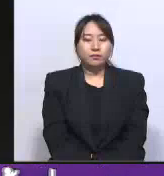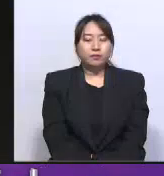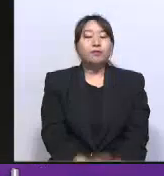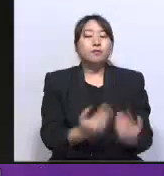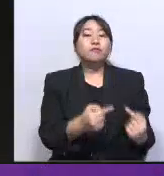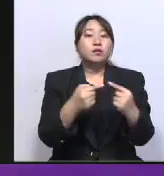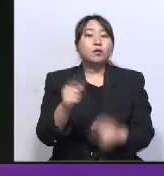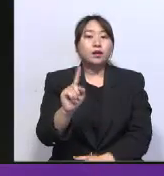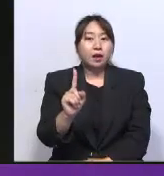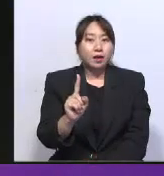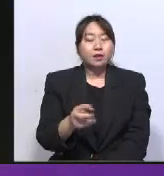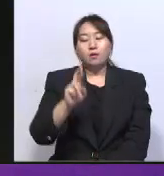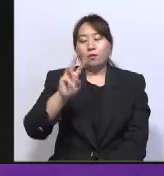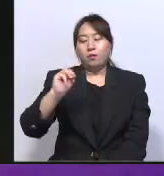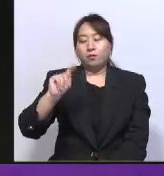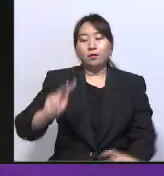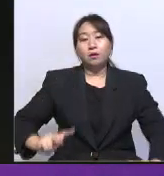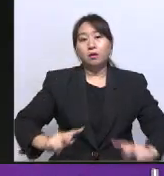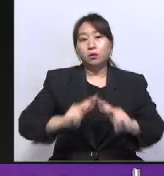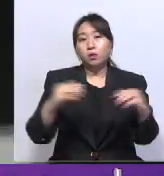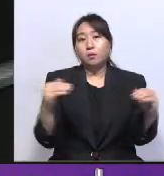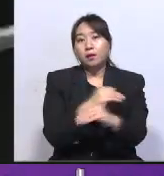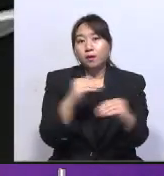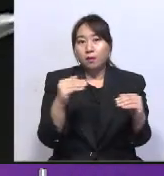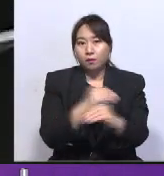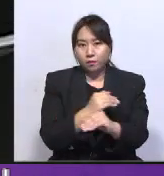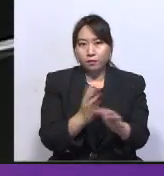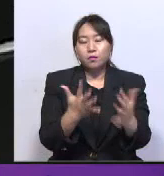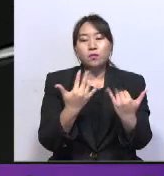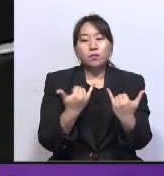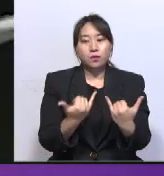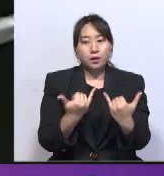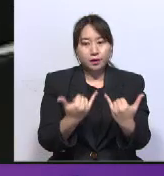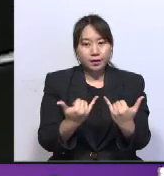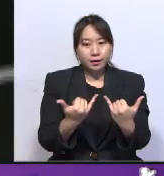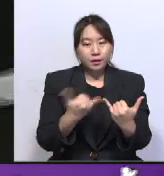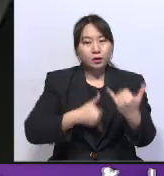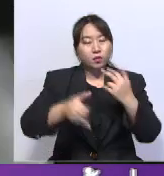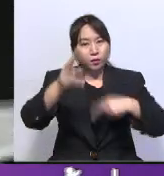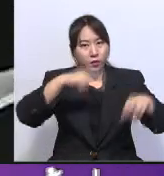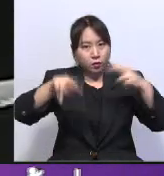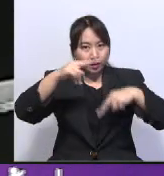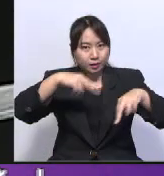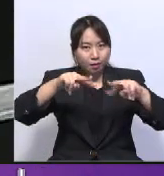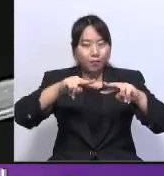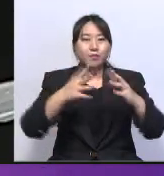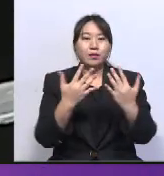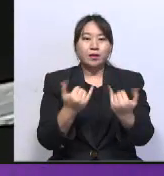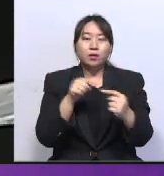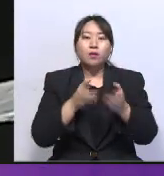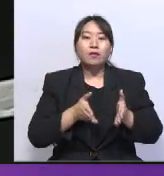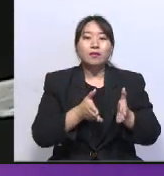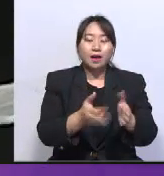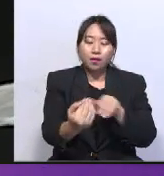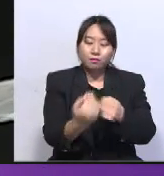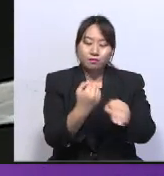ไปต่อกันที่การลงพื้นที่ของรัฐมนตรีว่าการกระทรวงคมนาคมนะคะที่วันนี้ลงตรวจสอบพื้นที่โครงข่ายทางหลวงในจังหวัดน